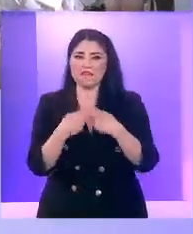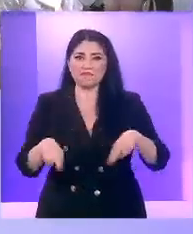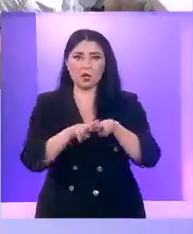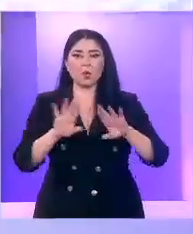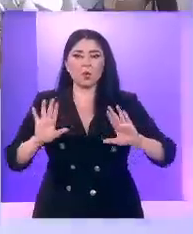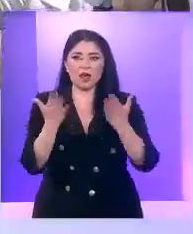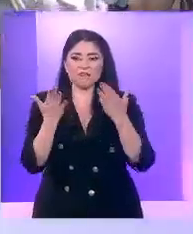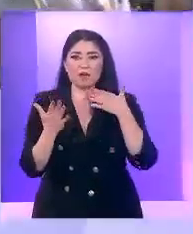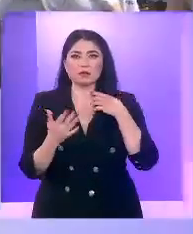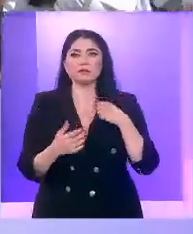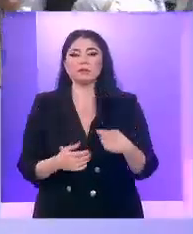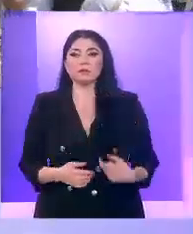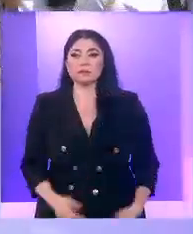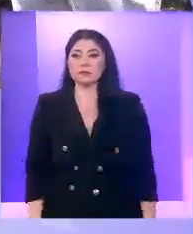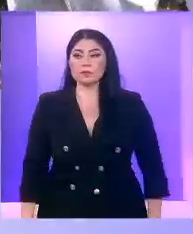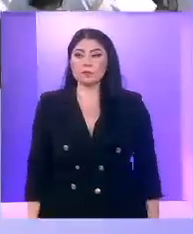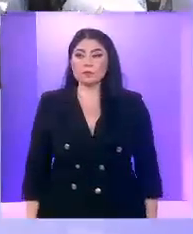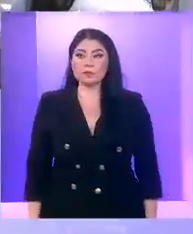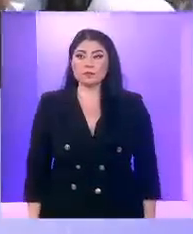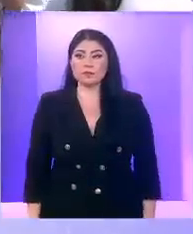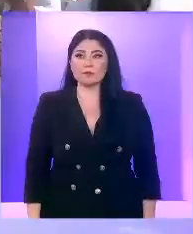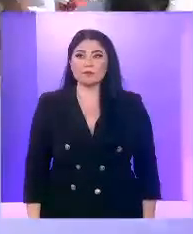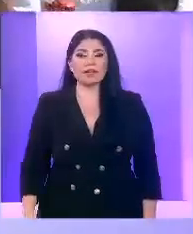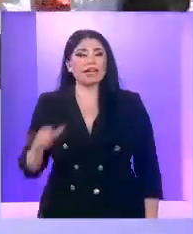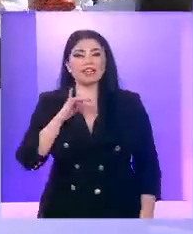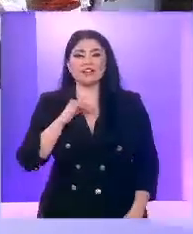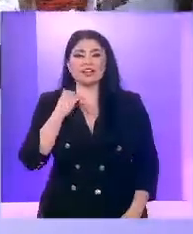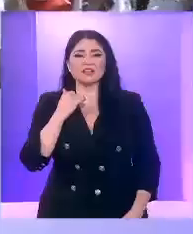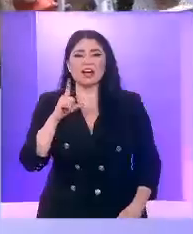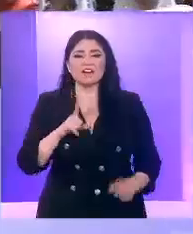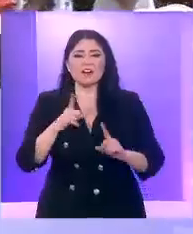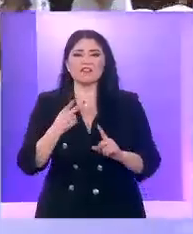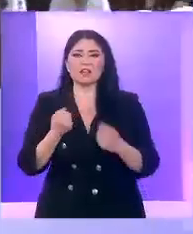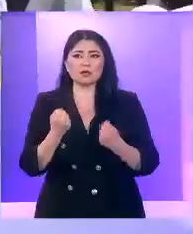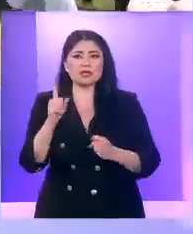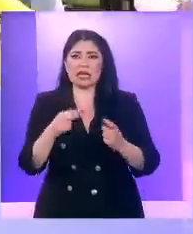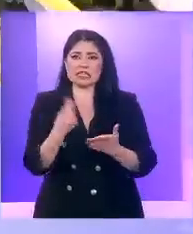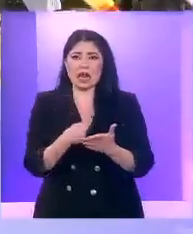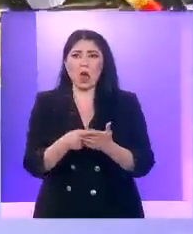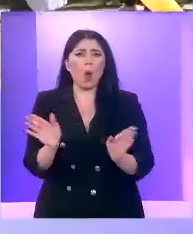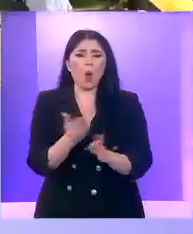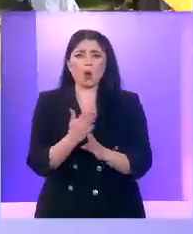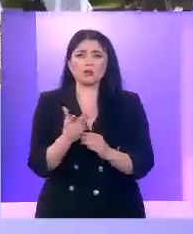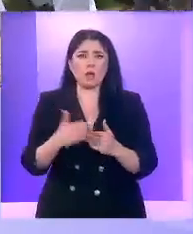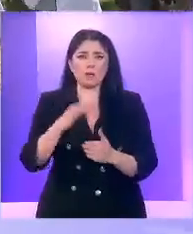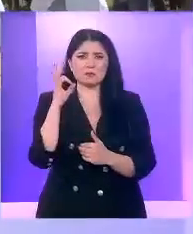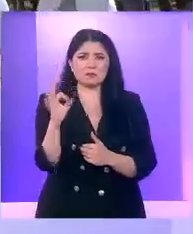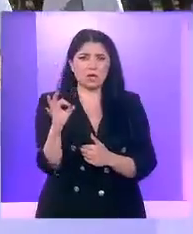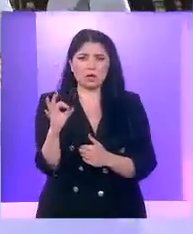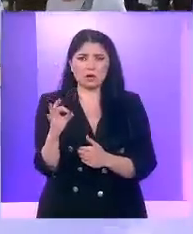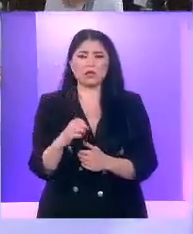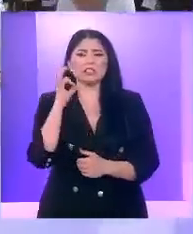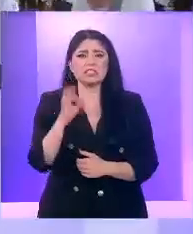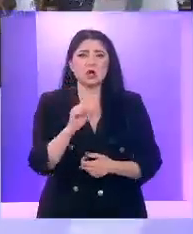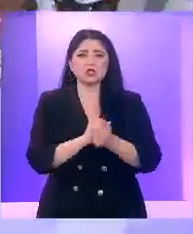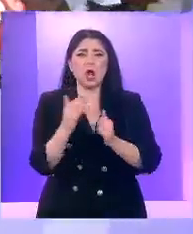această grevă, chiar nu cedăm, indiferent cât de greu va fi. Adică dacă salariile noastre oricum sunt spre zero, ori zero,